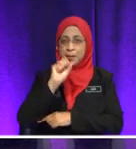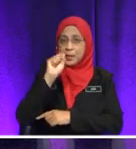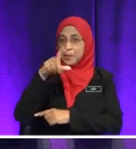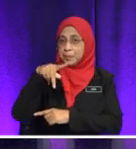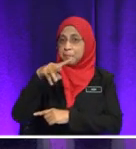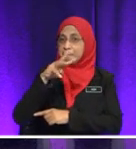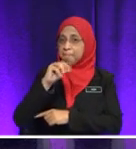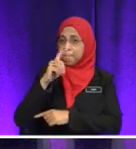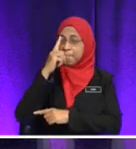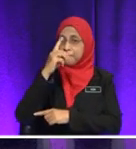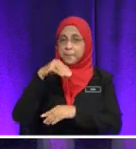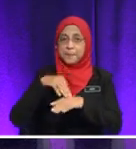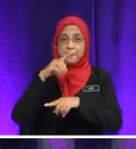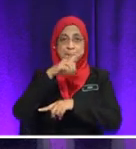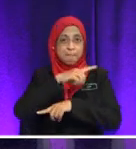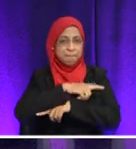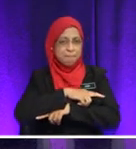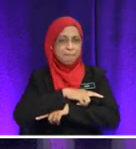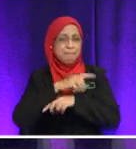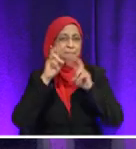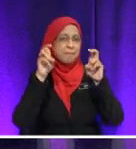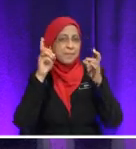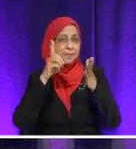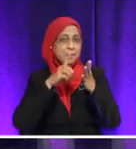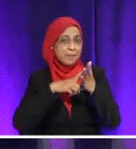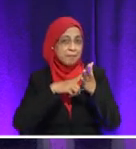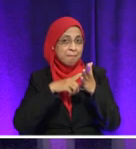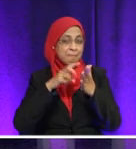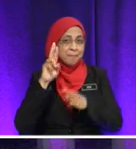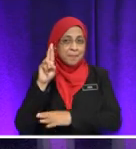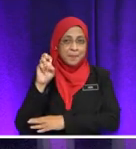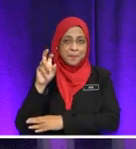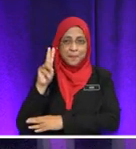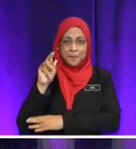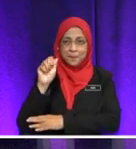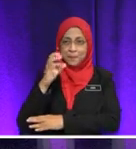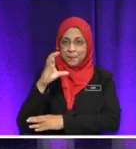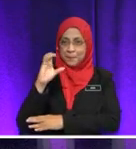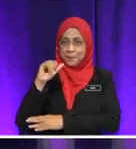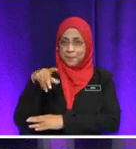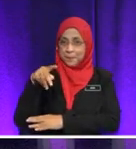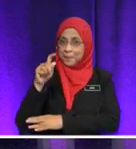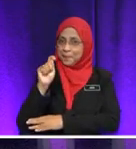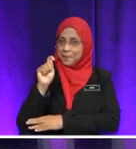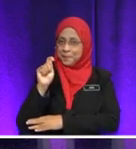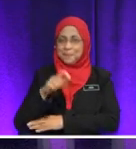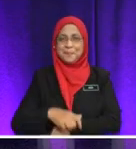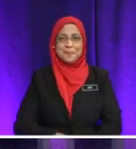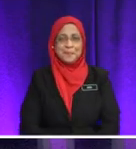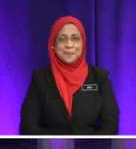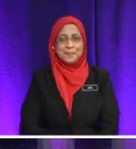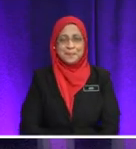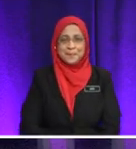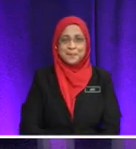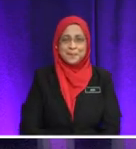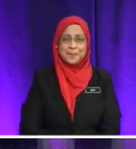untuk episode kali ini kita akan fokus pada mata pelajaran record Jadi jika anda sudah studio tanpa mendengarkan masalah lagi